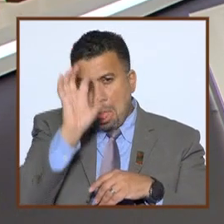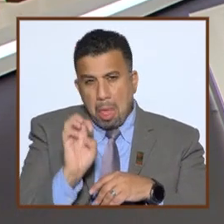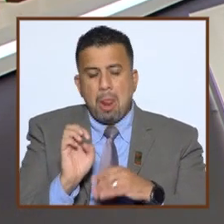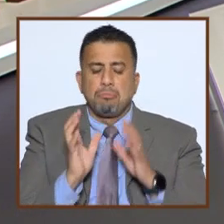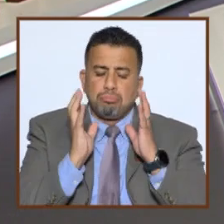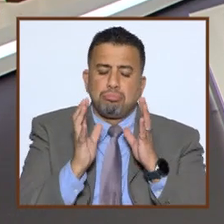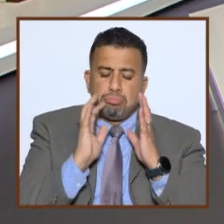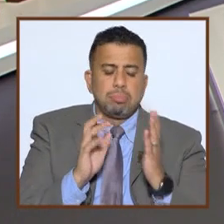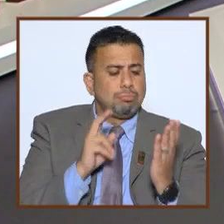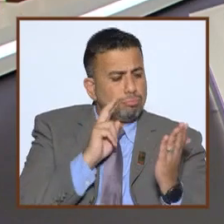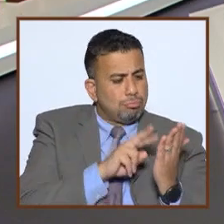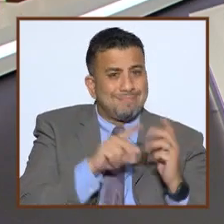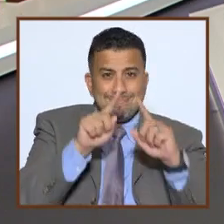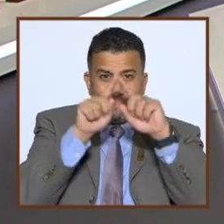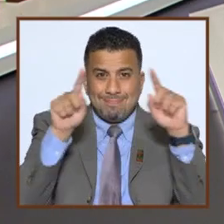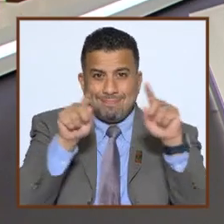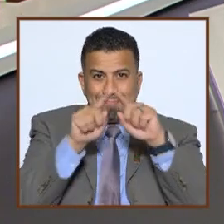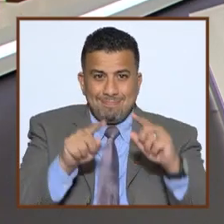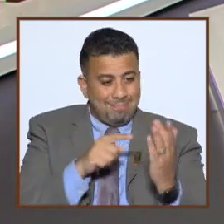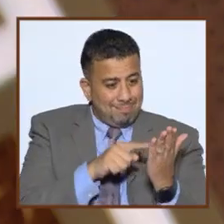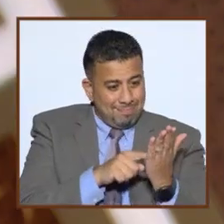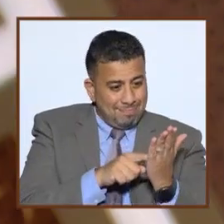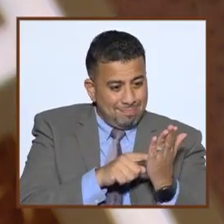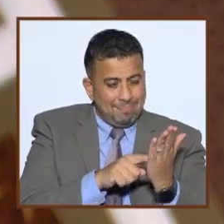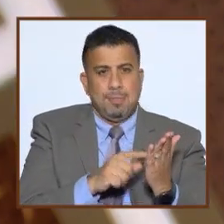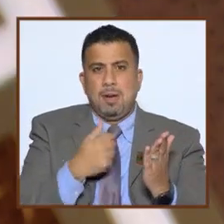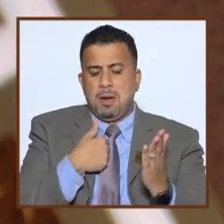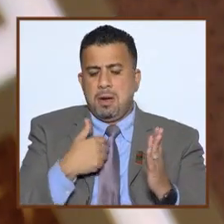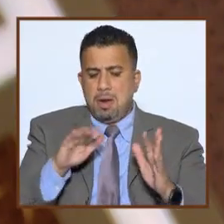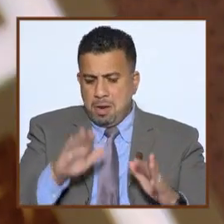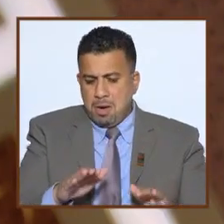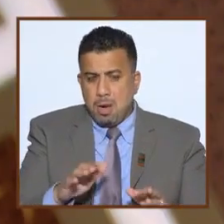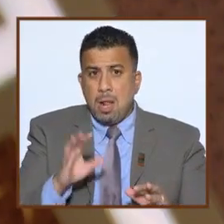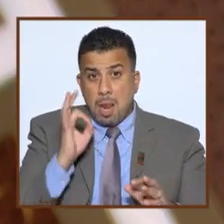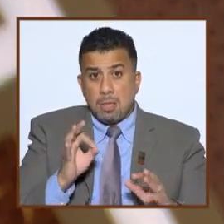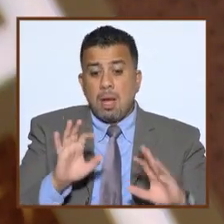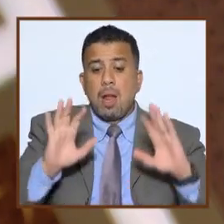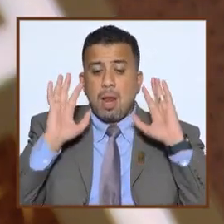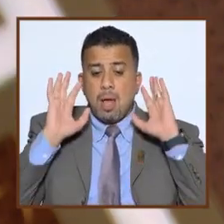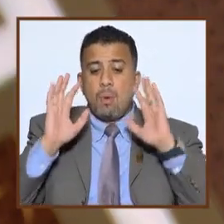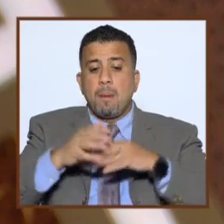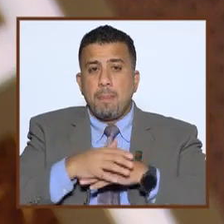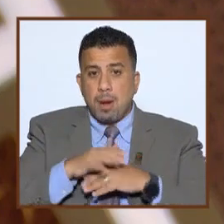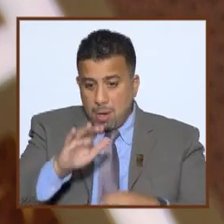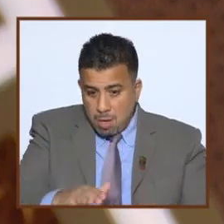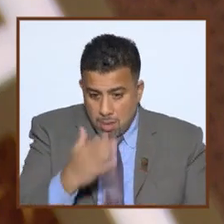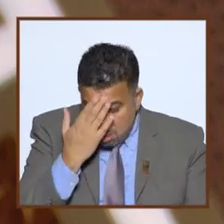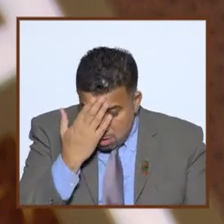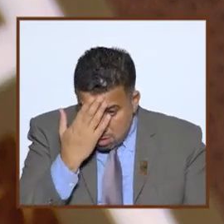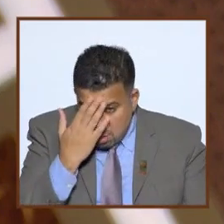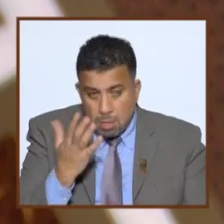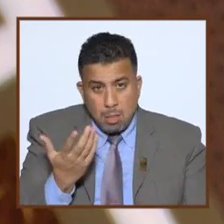واسجد على الارض تقول ارفع ايديني الجواب لا يا ام احمد بالنسبه لك اذا انت يعني